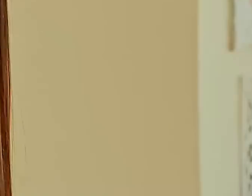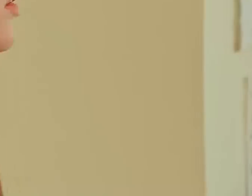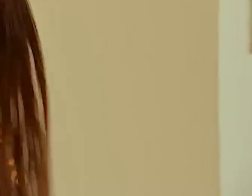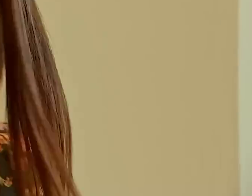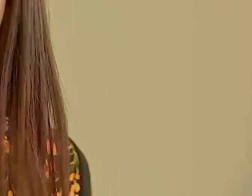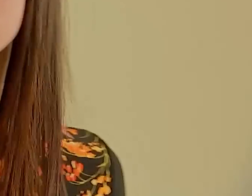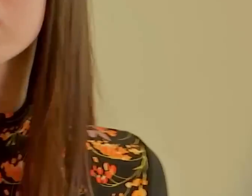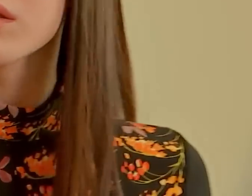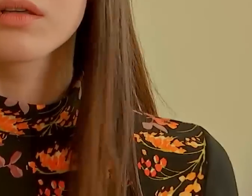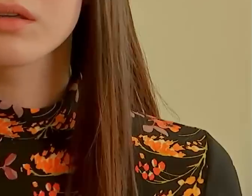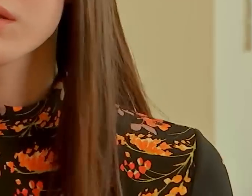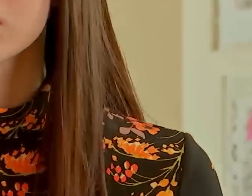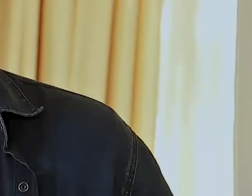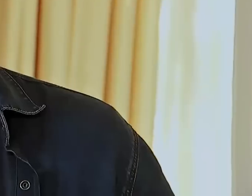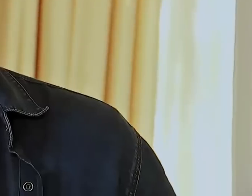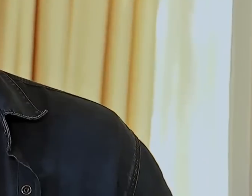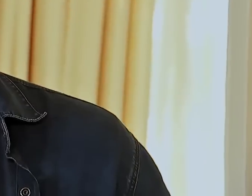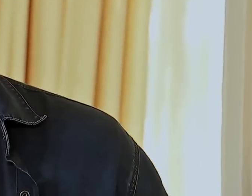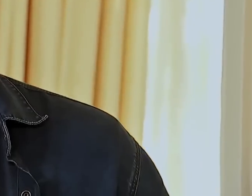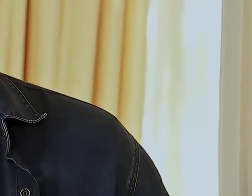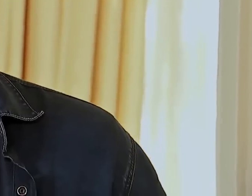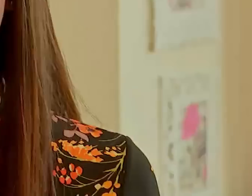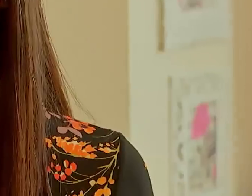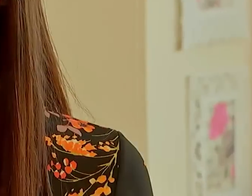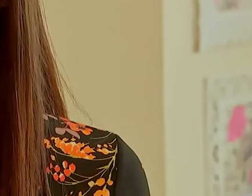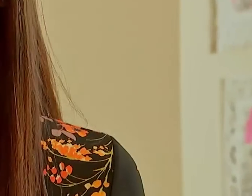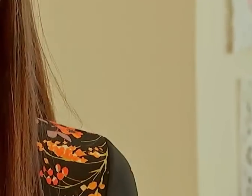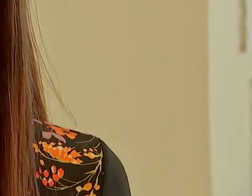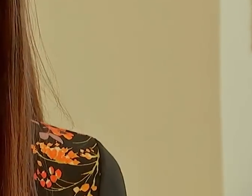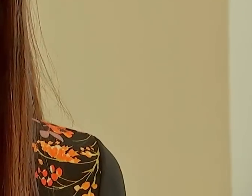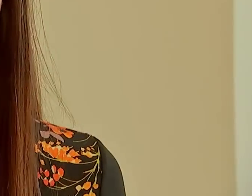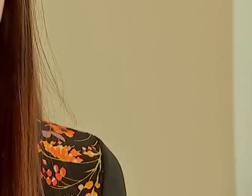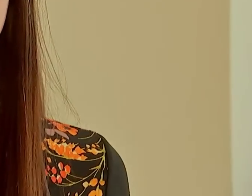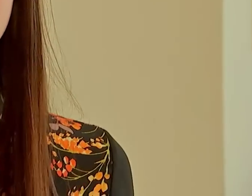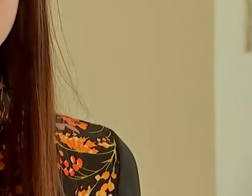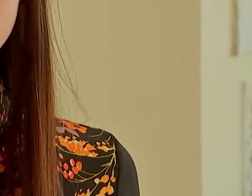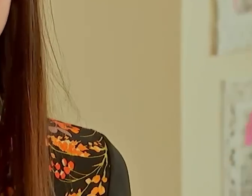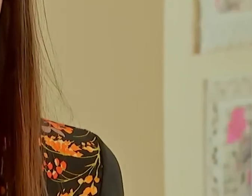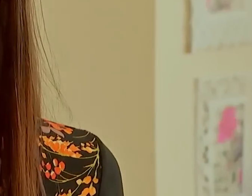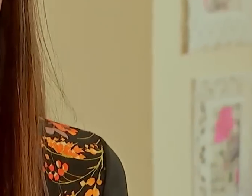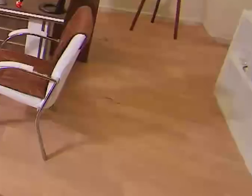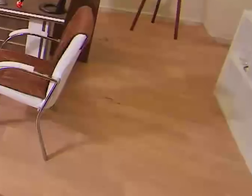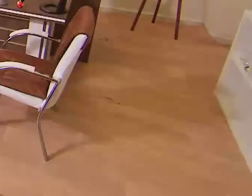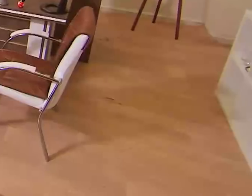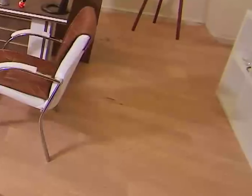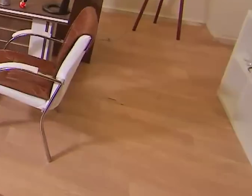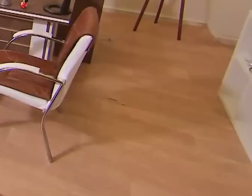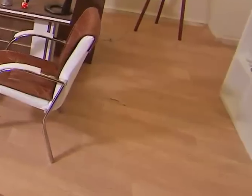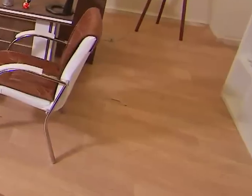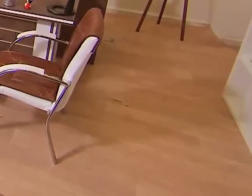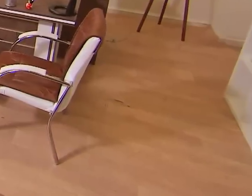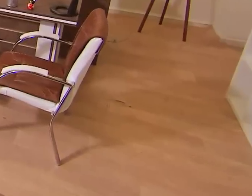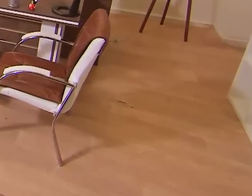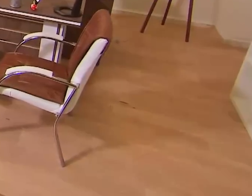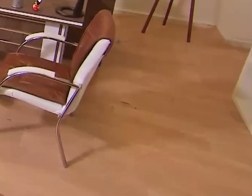kesildi. Zehra ona döndü. Kim olabilir diye aralarında işaretleştiler. Zehra tedirgin, heyecanlı. Meta